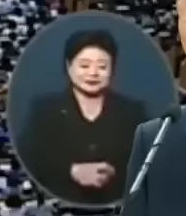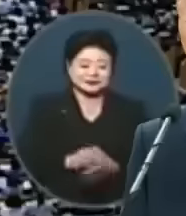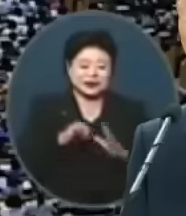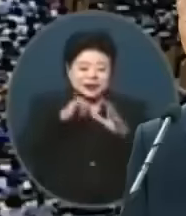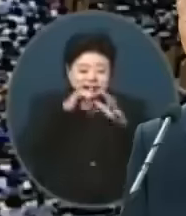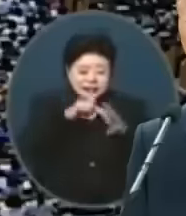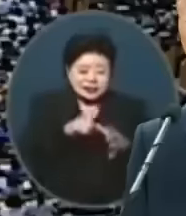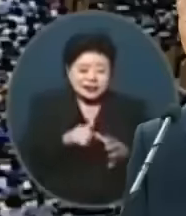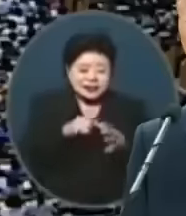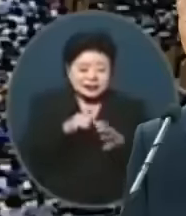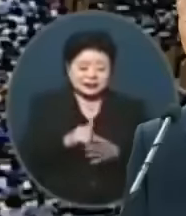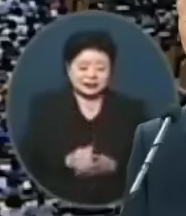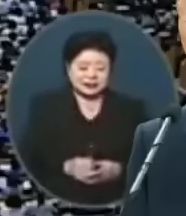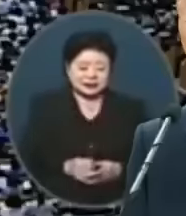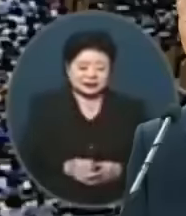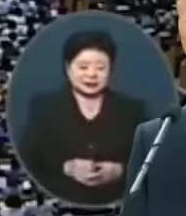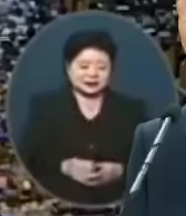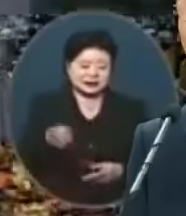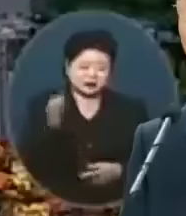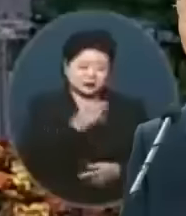세상의 부귀 영화 공명으로